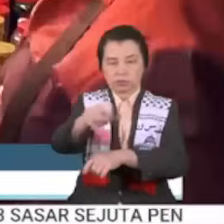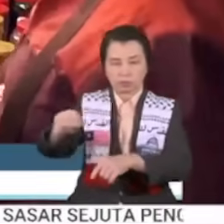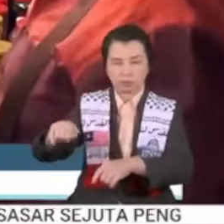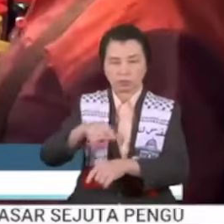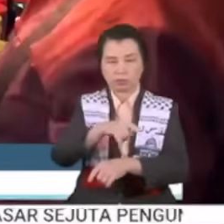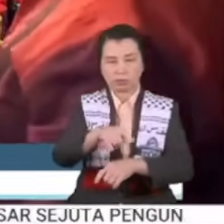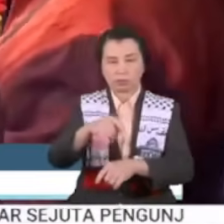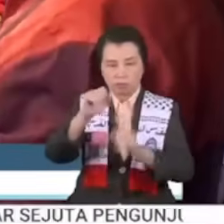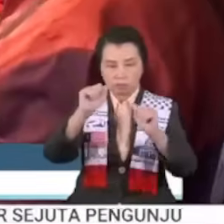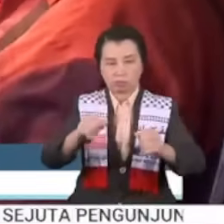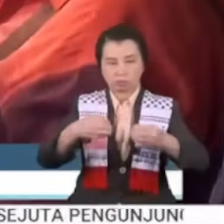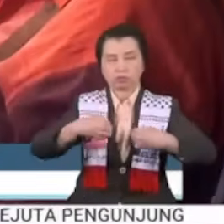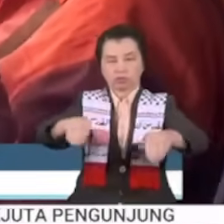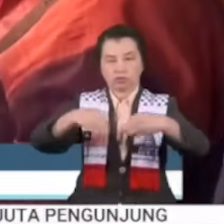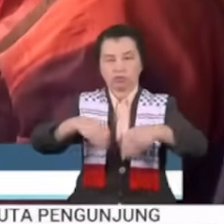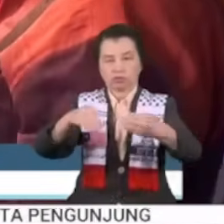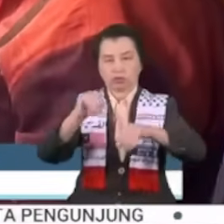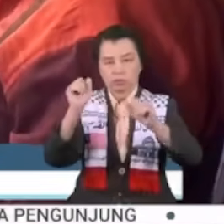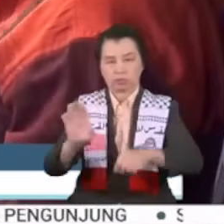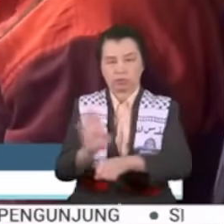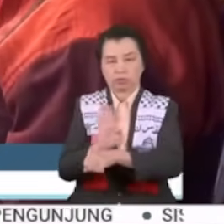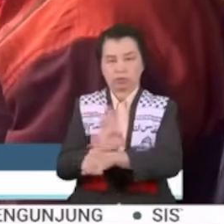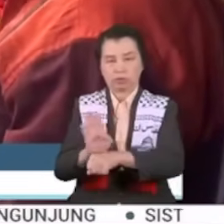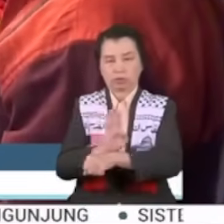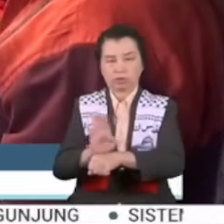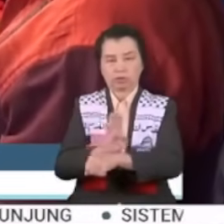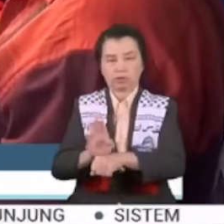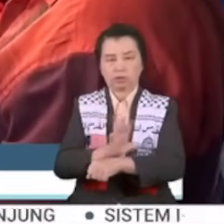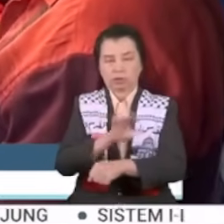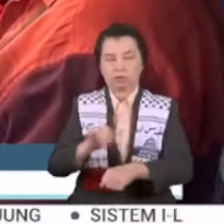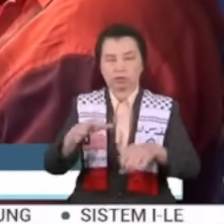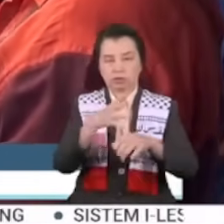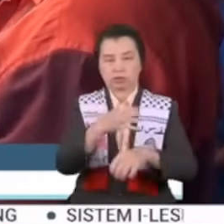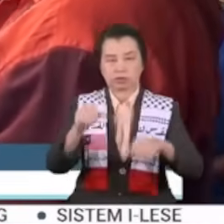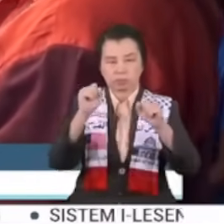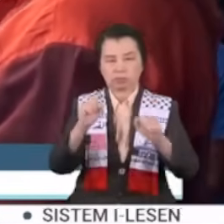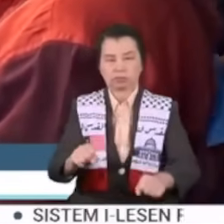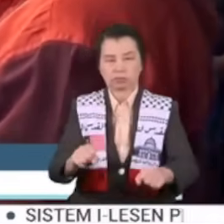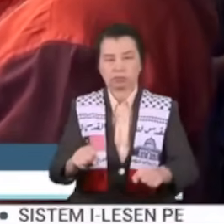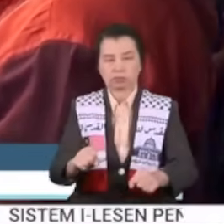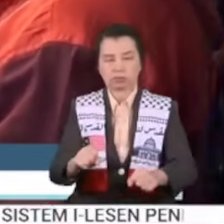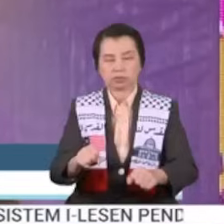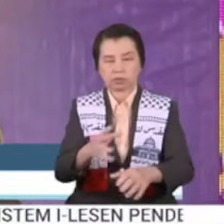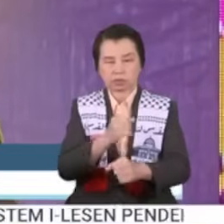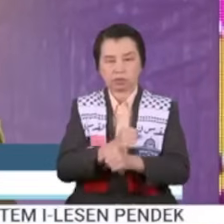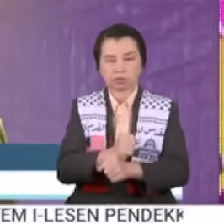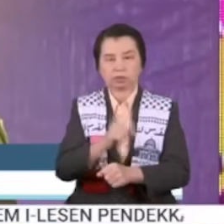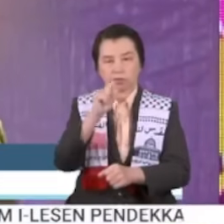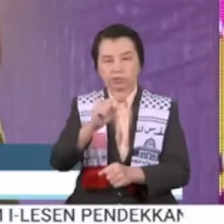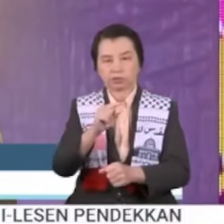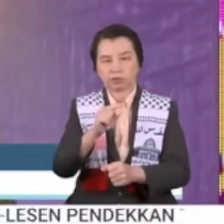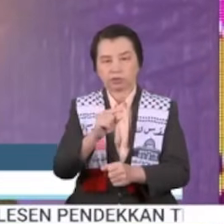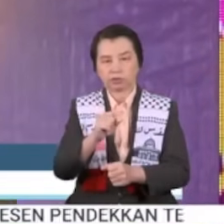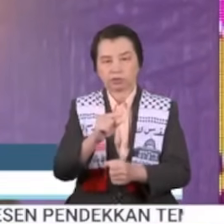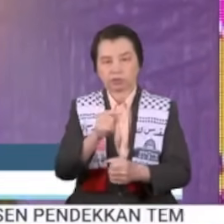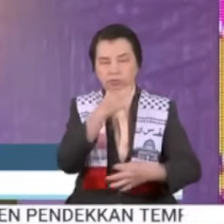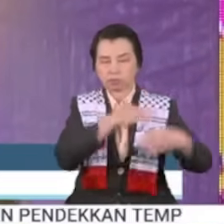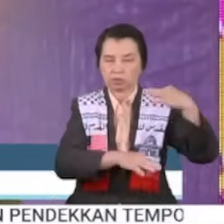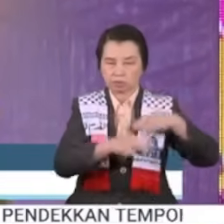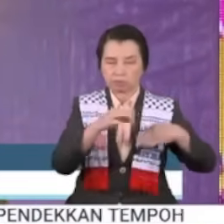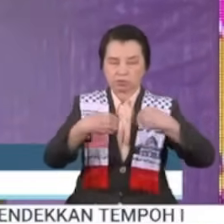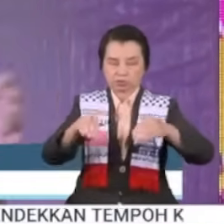satuukaga menjual dapat Berniaga dan dapat mendapatkan sedikit sumber pendapatan